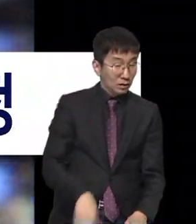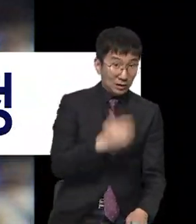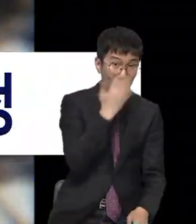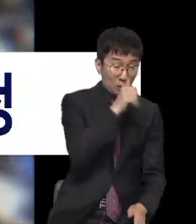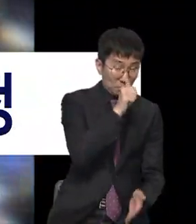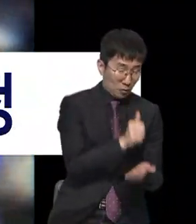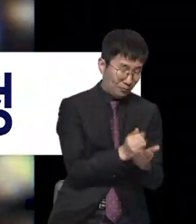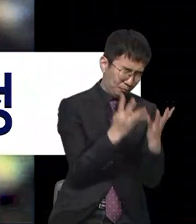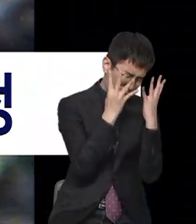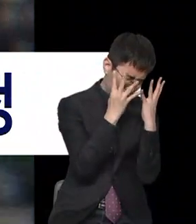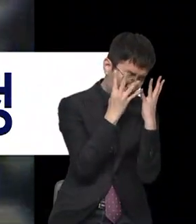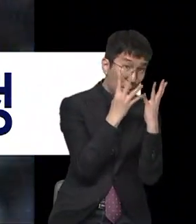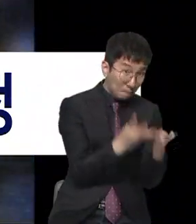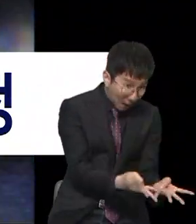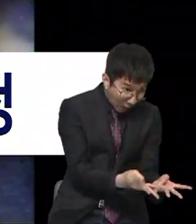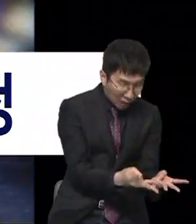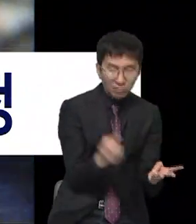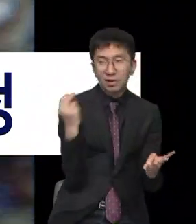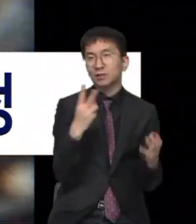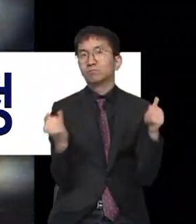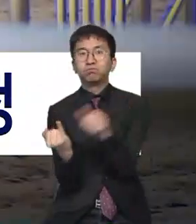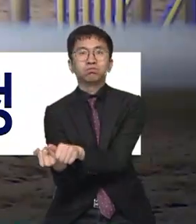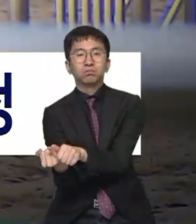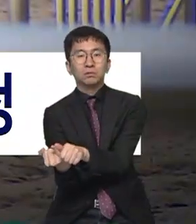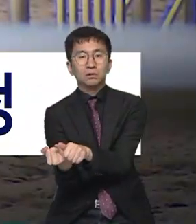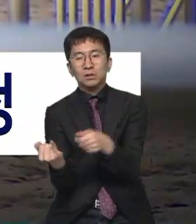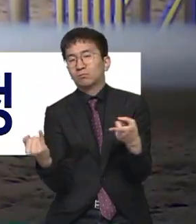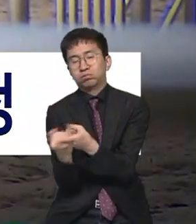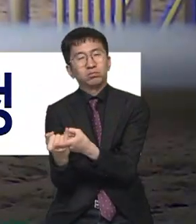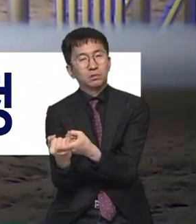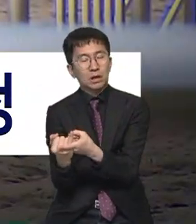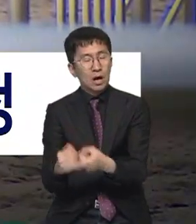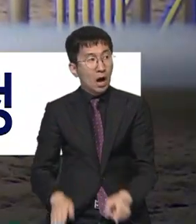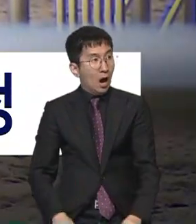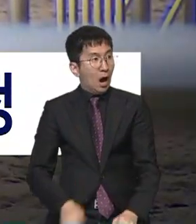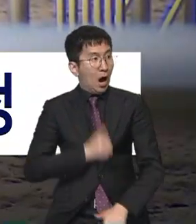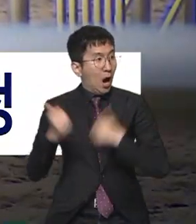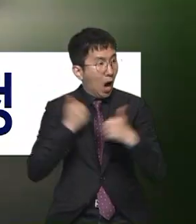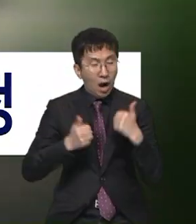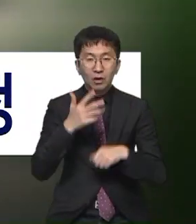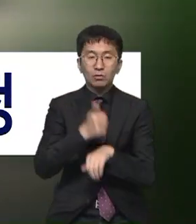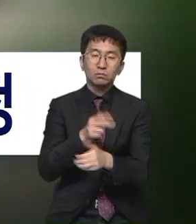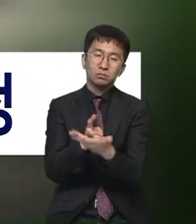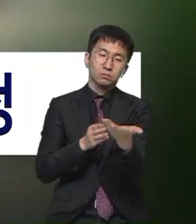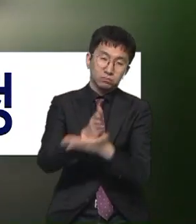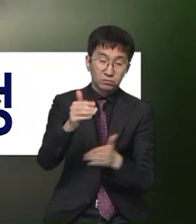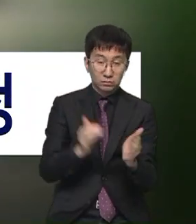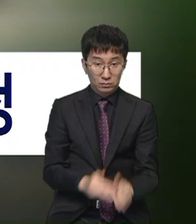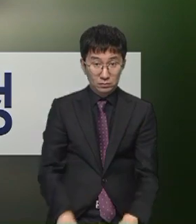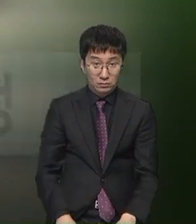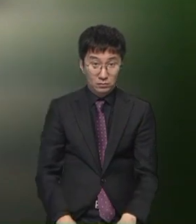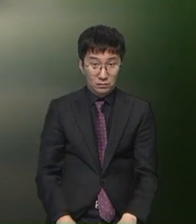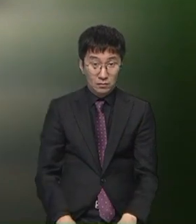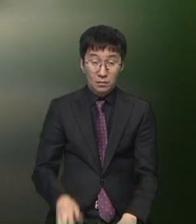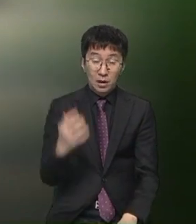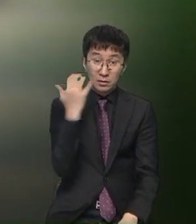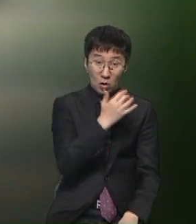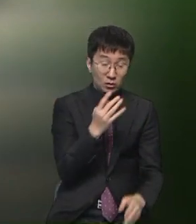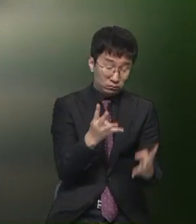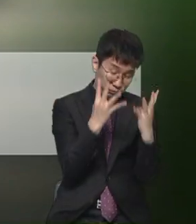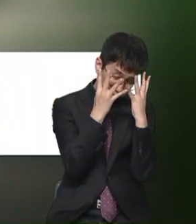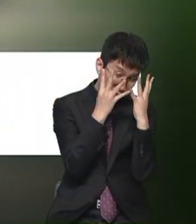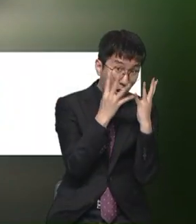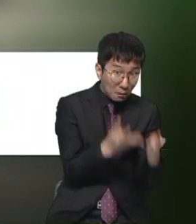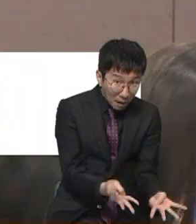제정된 제시카법. 출소한 성범죄자들이 학교 등 아동이 많은 곳 주변에선 살지 못하도록 하는 법입니다.